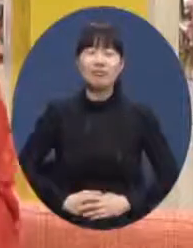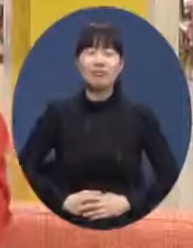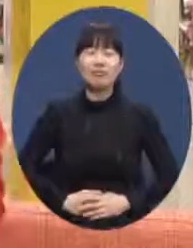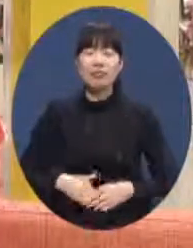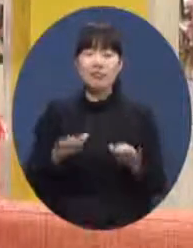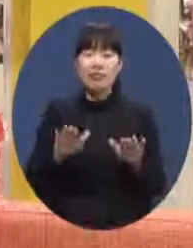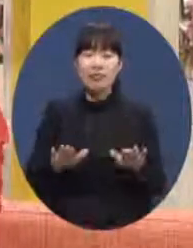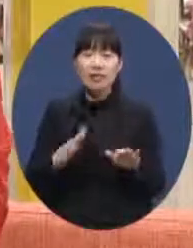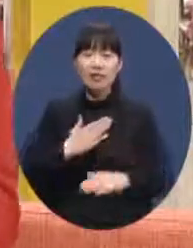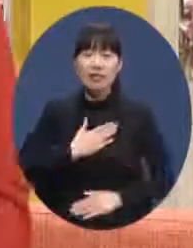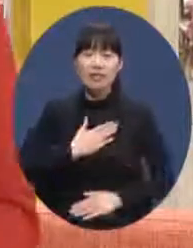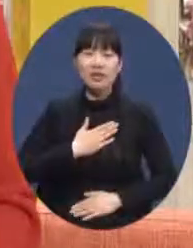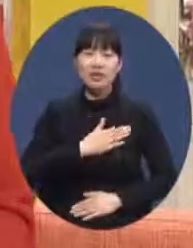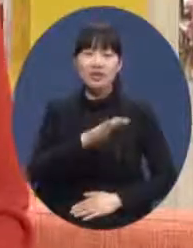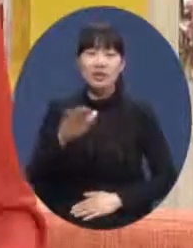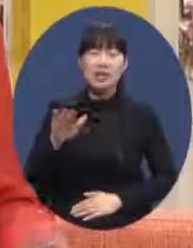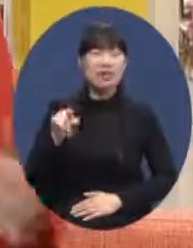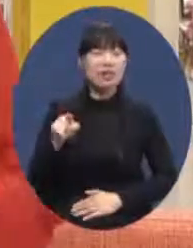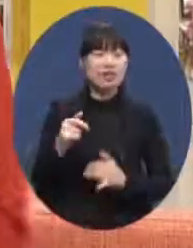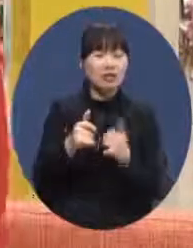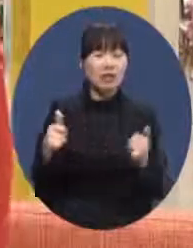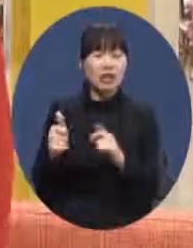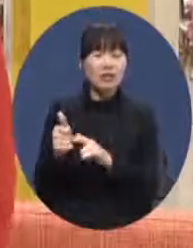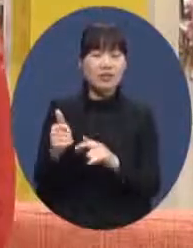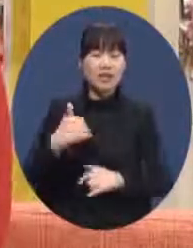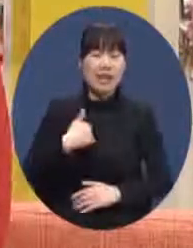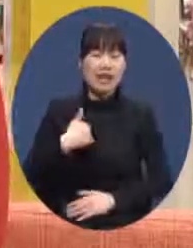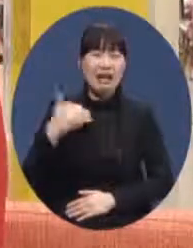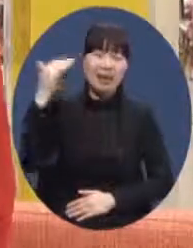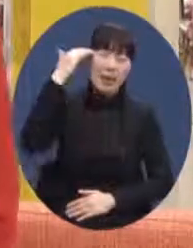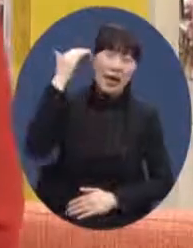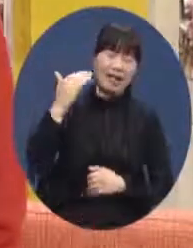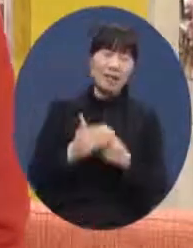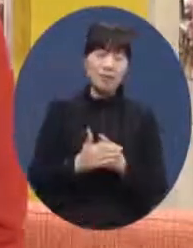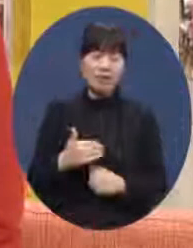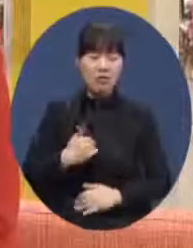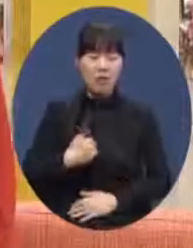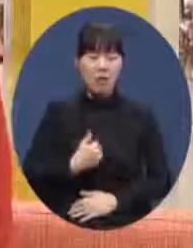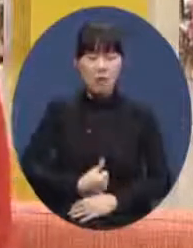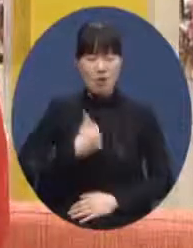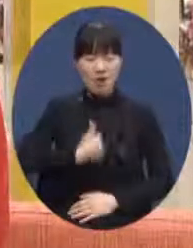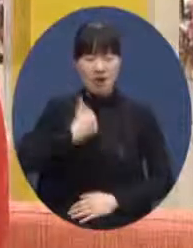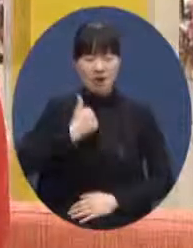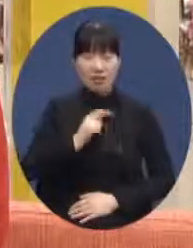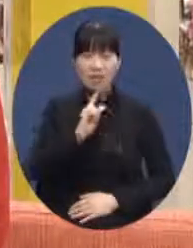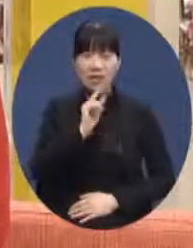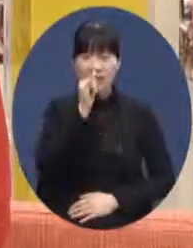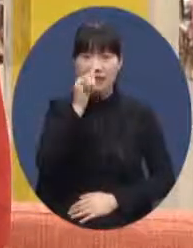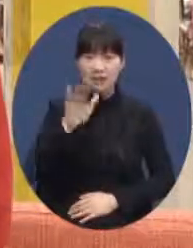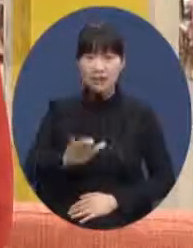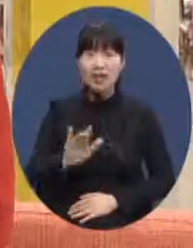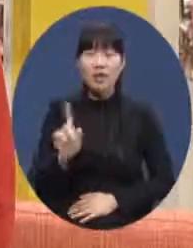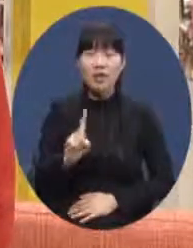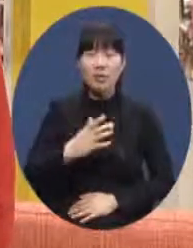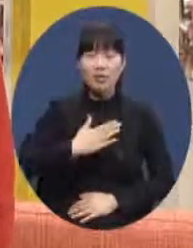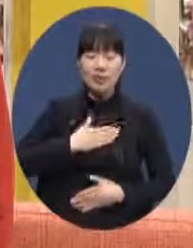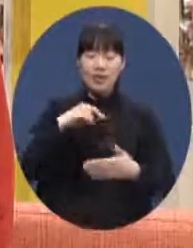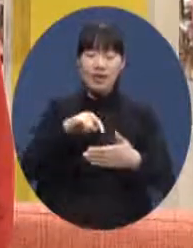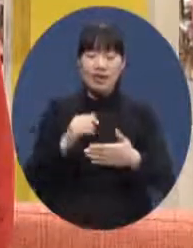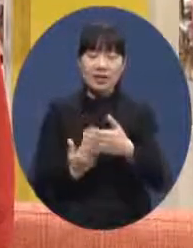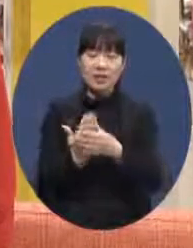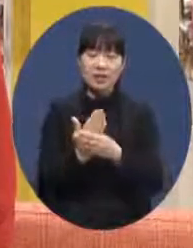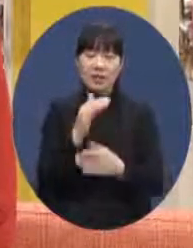그다음에 이제 우리가 흔히들 저 사람이 나를 건드리니까 내가 화나지 이런 말들 많이 하잖아요. 근데 사실은 내 안에